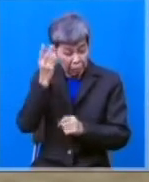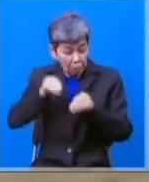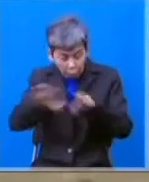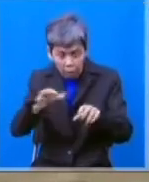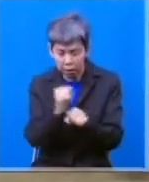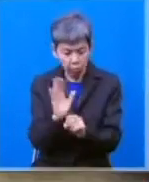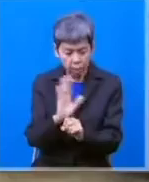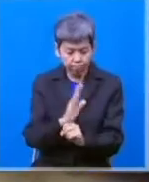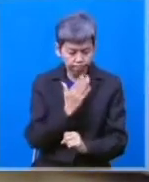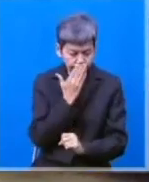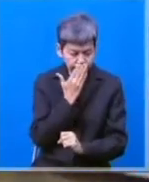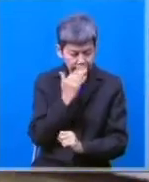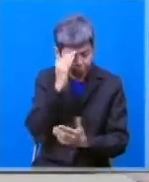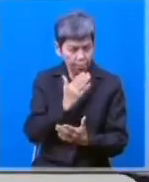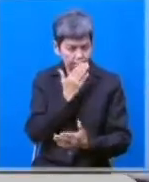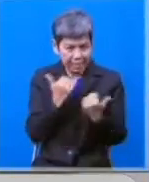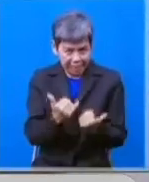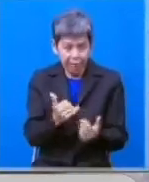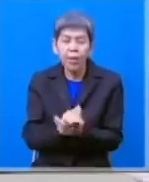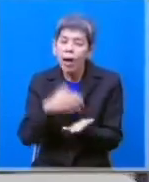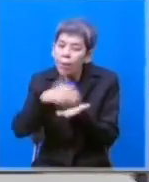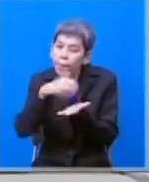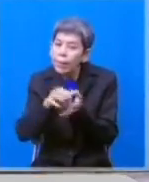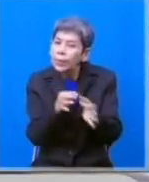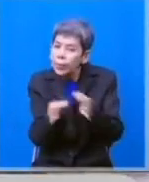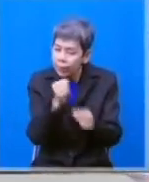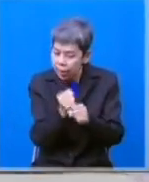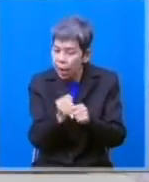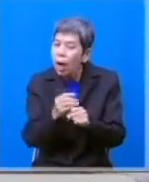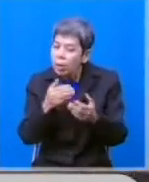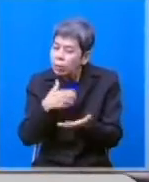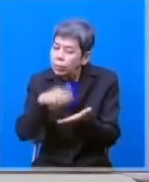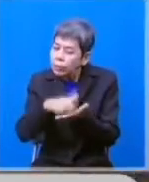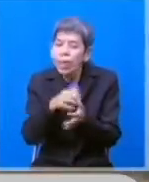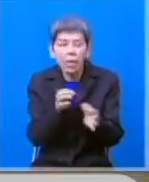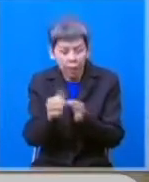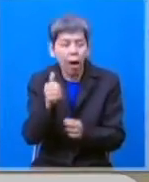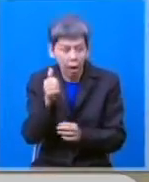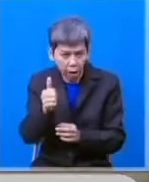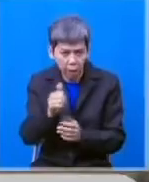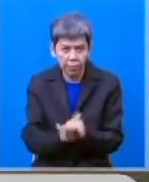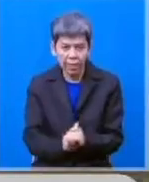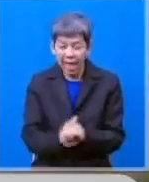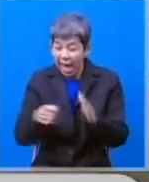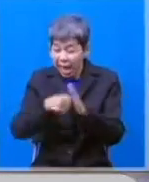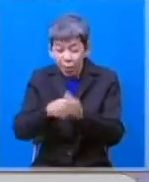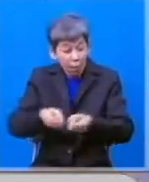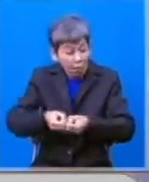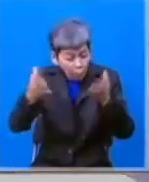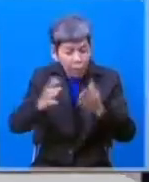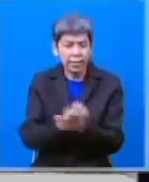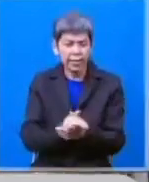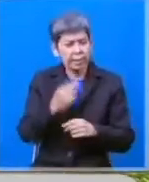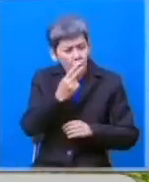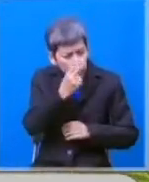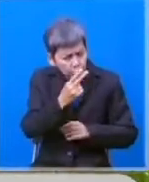ต่อการสืบสวนสอบสวนของตำรวจแต่วันนี้นะครับก็ได้มีการชี้แจงรายละเอียดเท่าที่จะสามารถเปิดเผยได้ส่วนสาเหตุในการก่อเหตุนั้นนะครับจาก